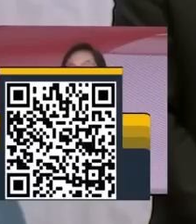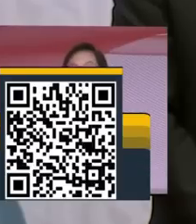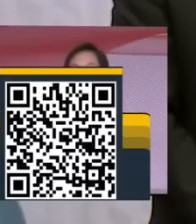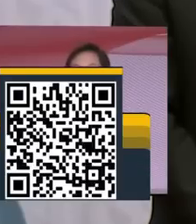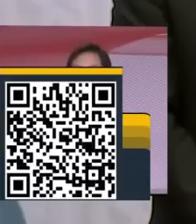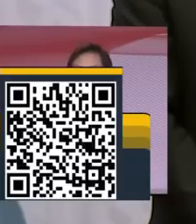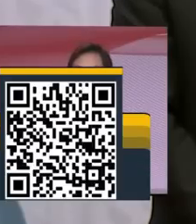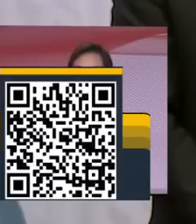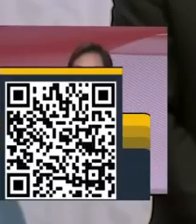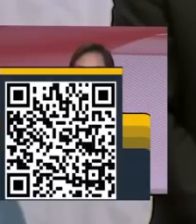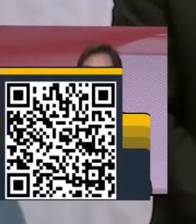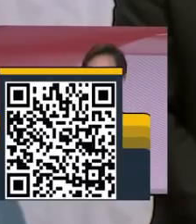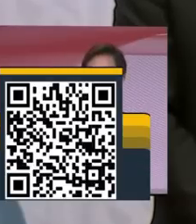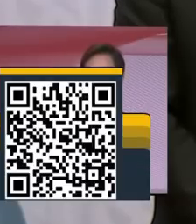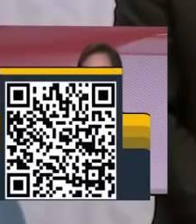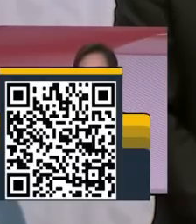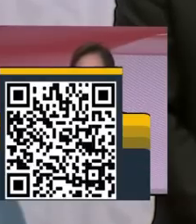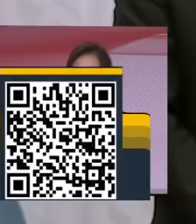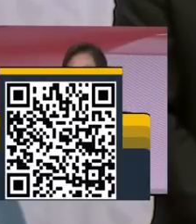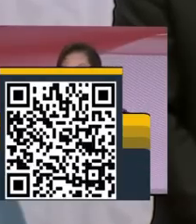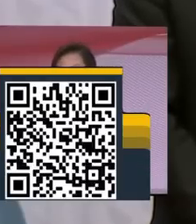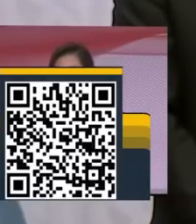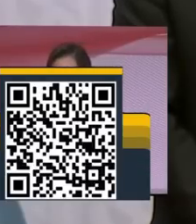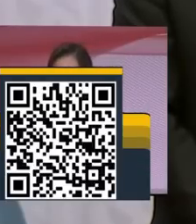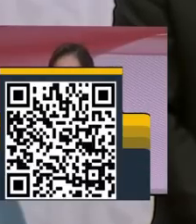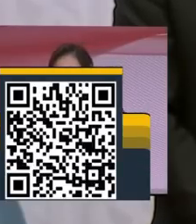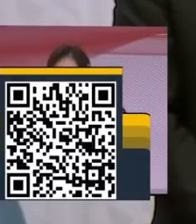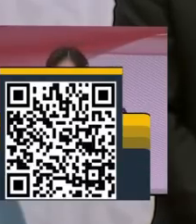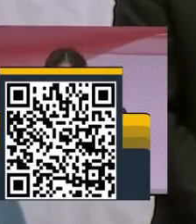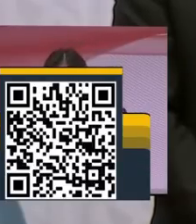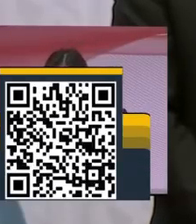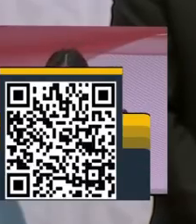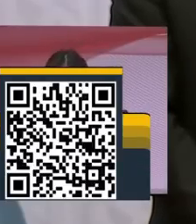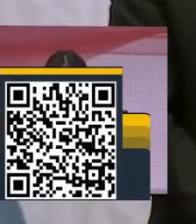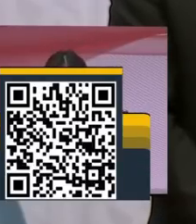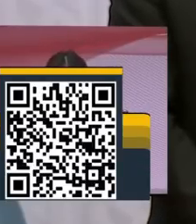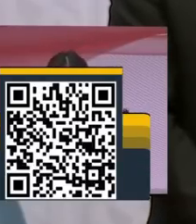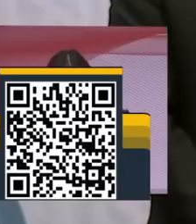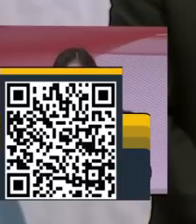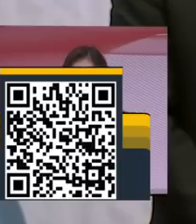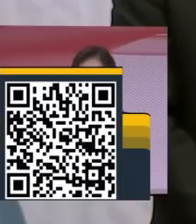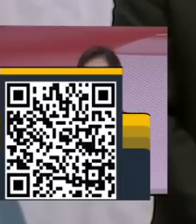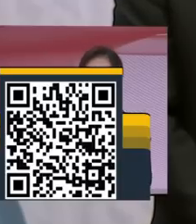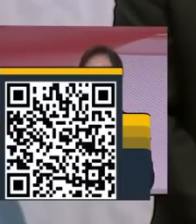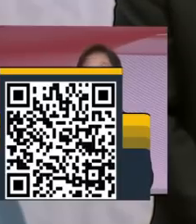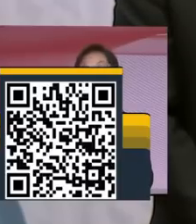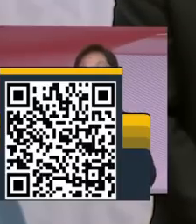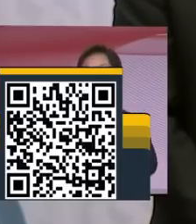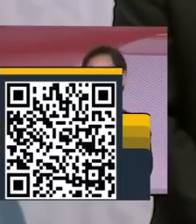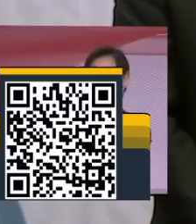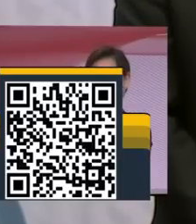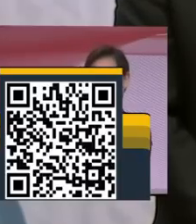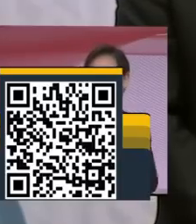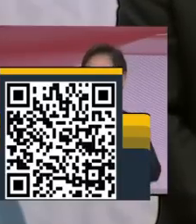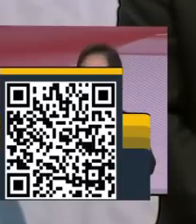Daripada maklumat terkini yang dilaporkan ke CPRC Kebangsaan, duka cita dimaklumkan bahawa terdapat pertambahan 8 kes